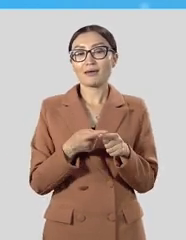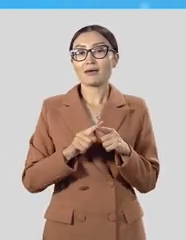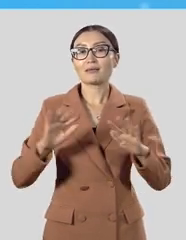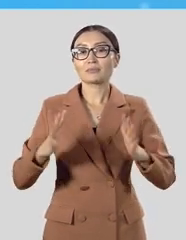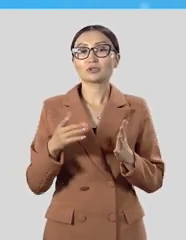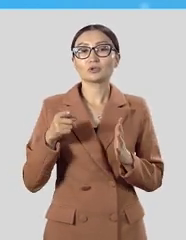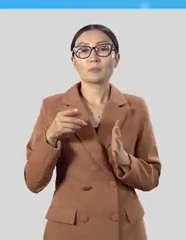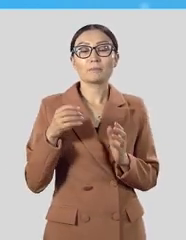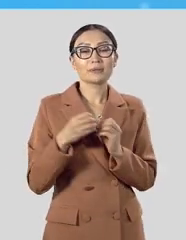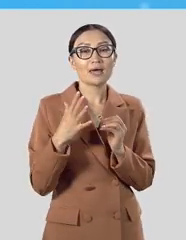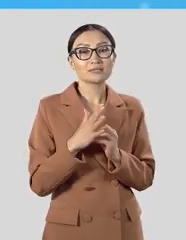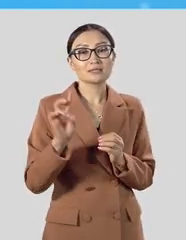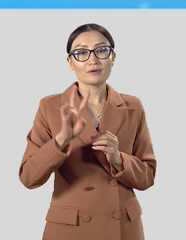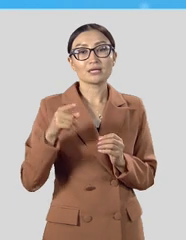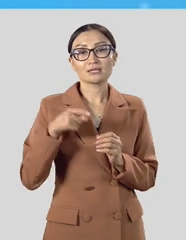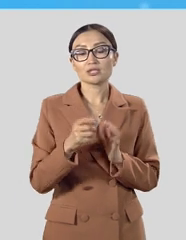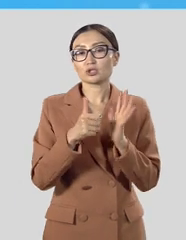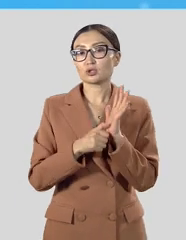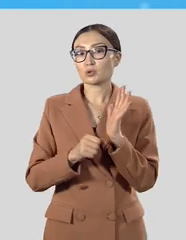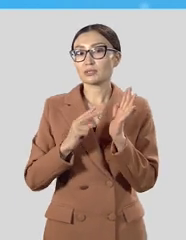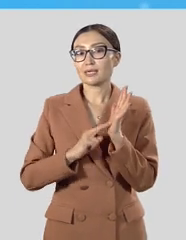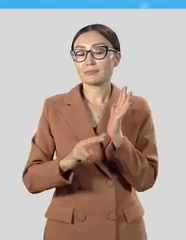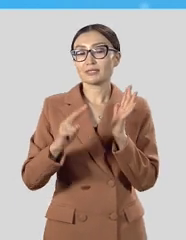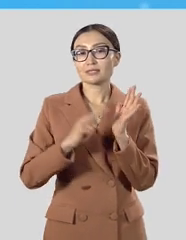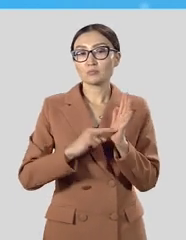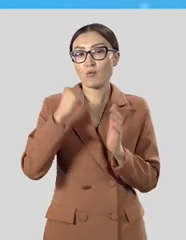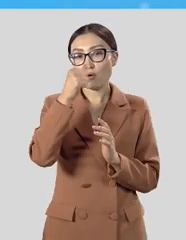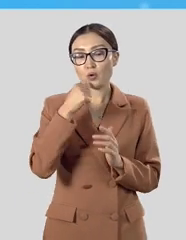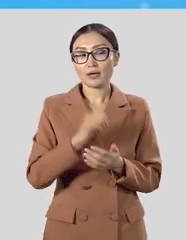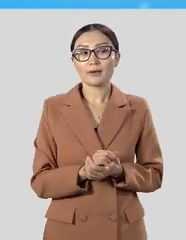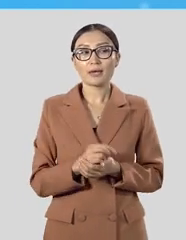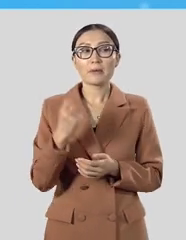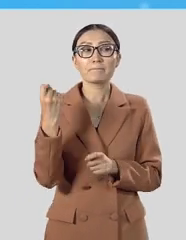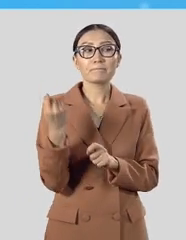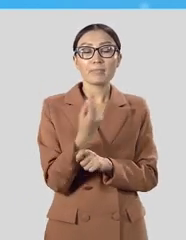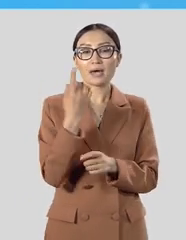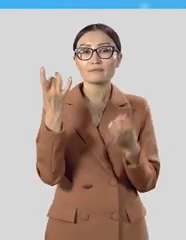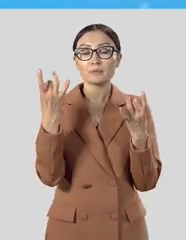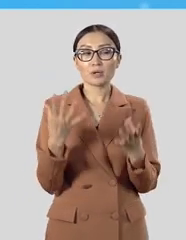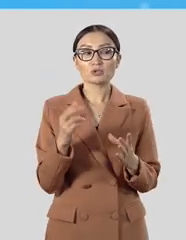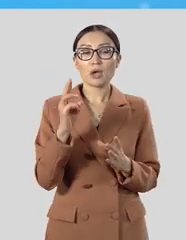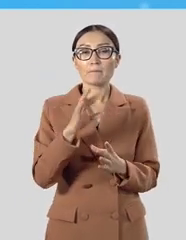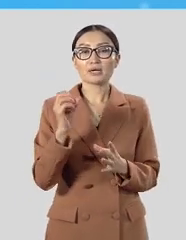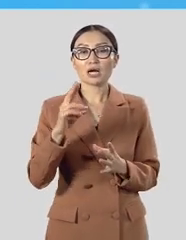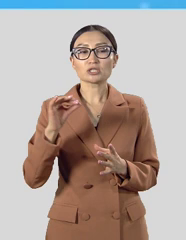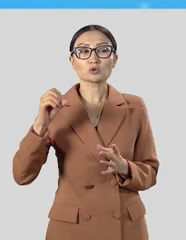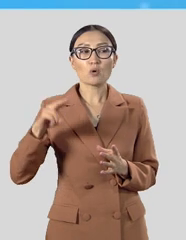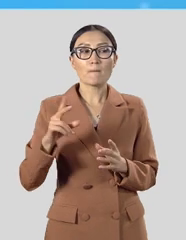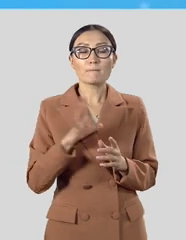произошло 15 ноября 1677 года. Первый простой микроскоп был изобретен